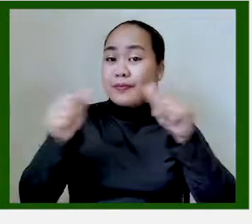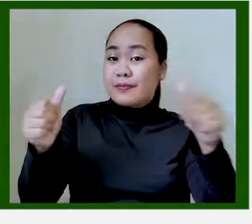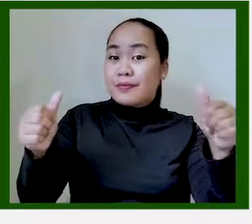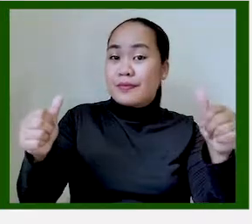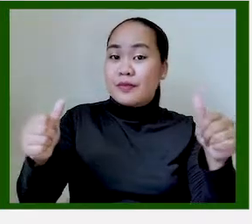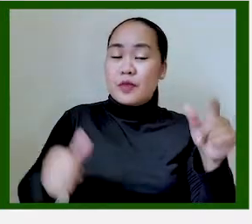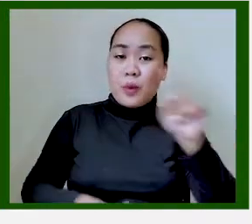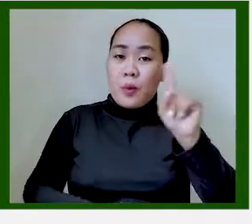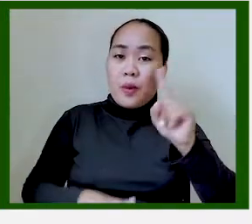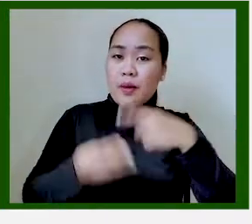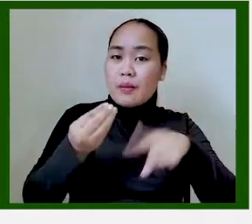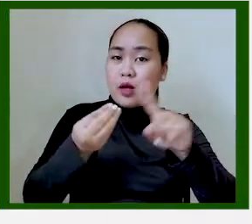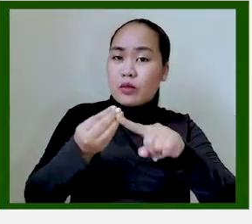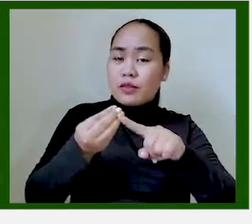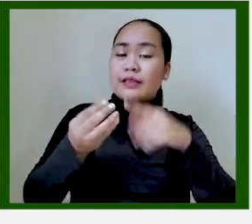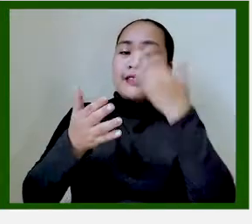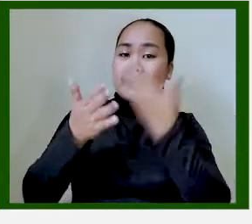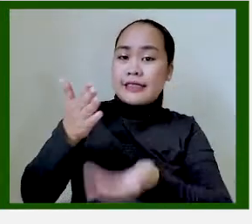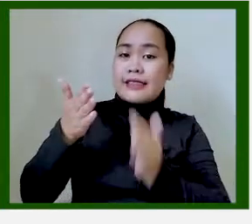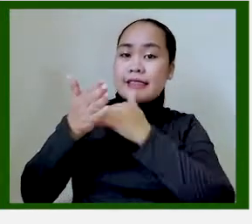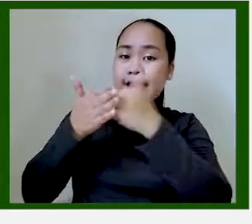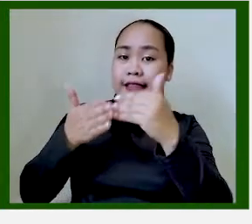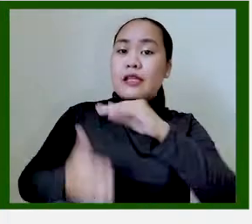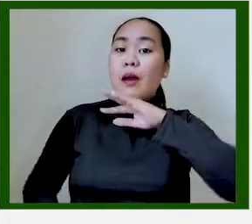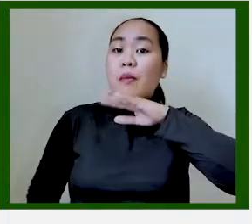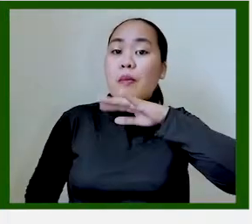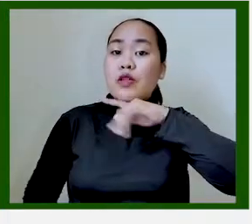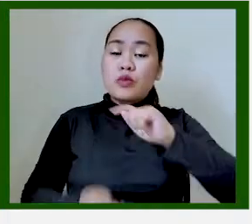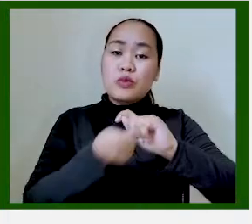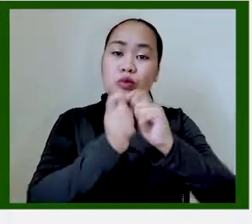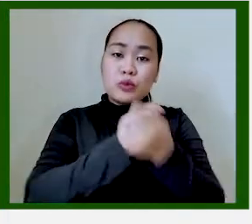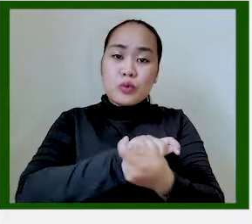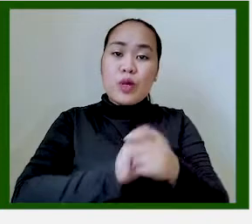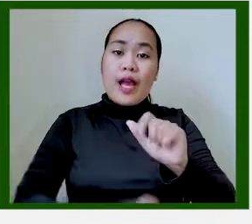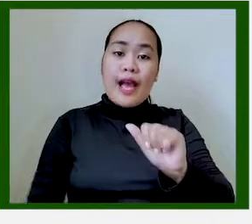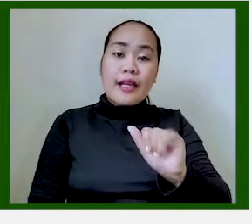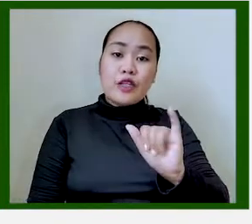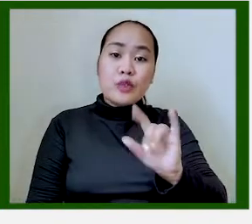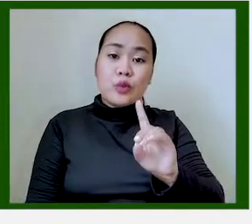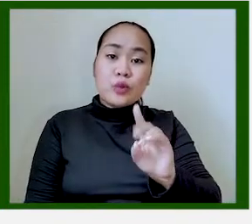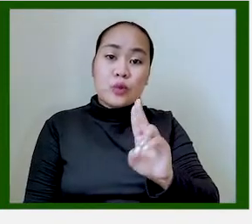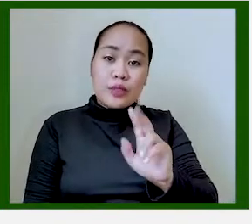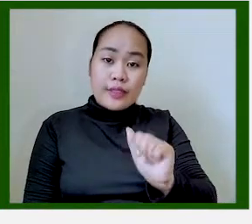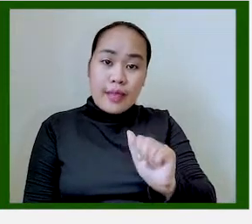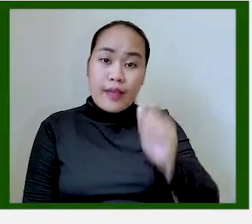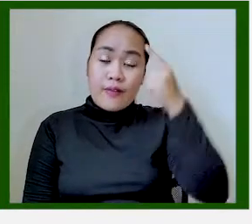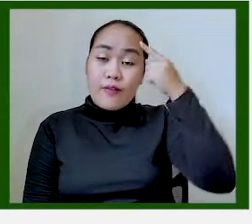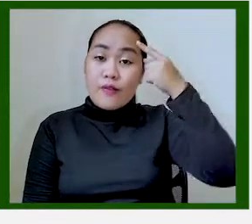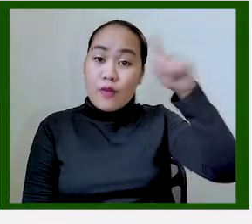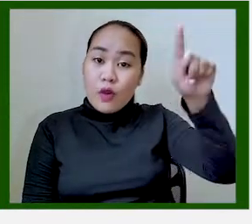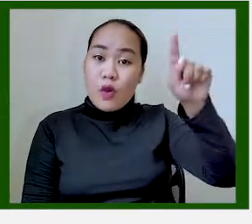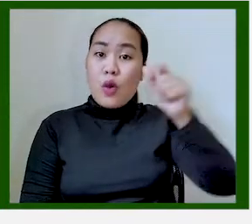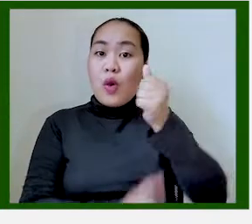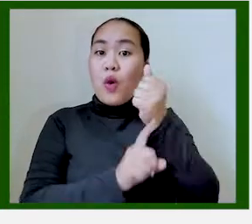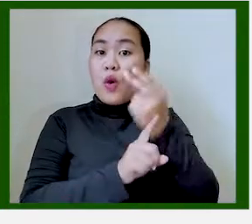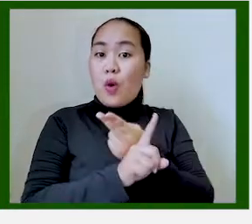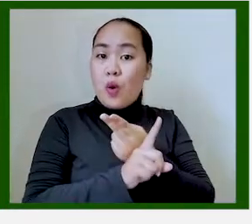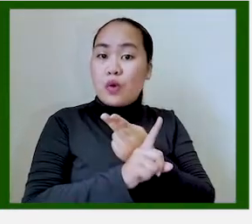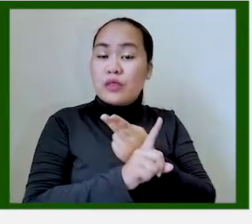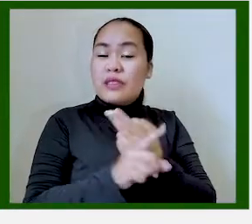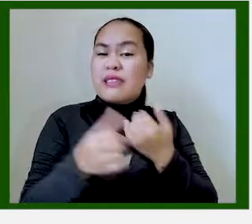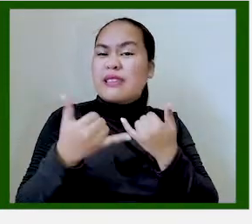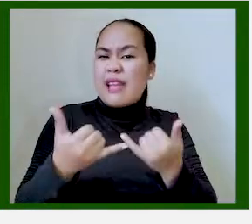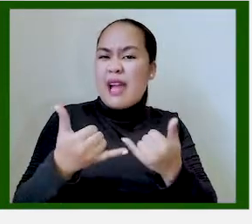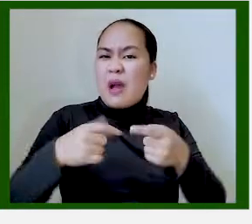ating scheduled na basura to ayuda for this month of August ay kakansilahin po muna natin,